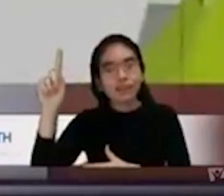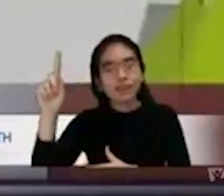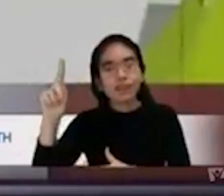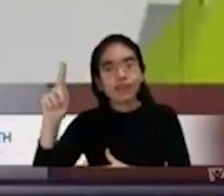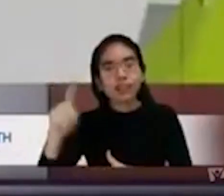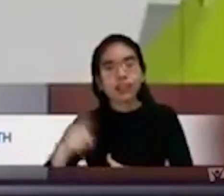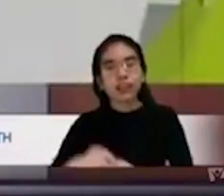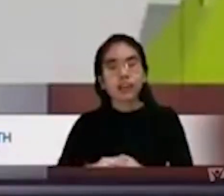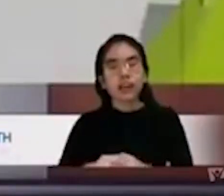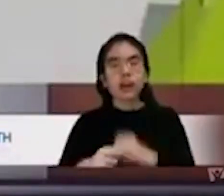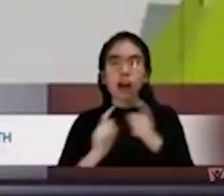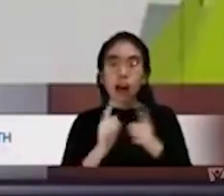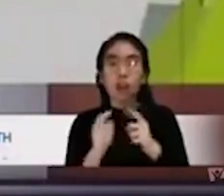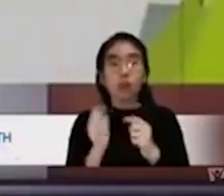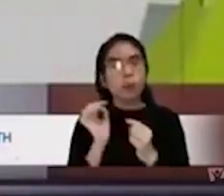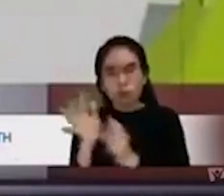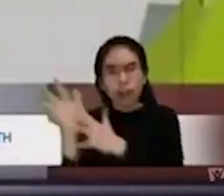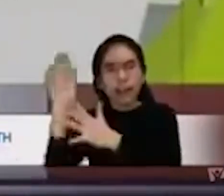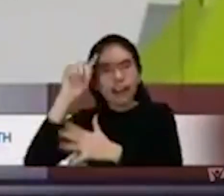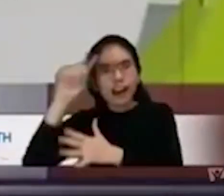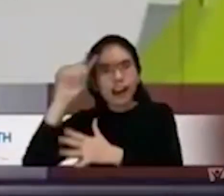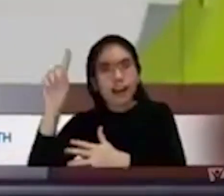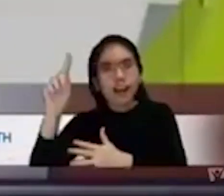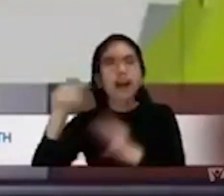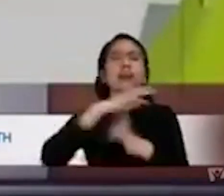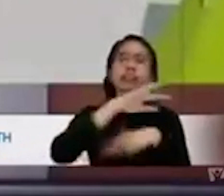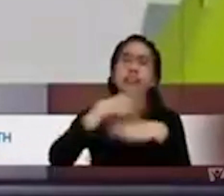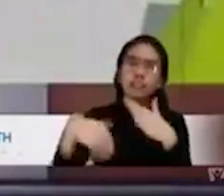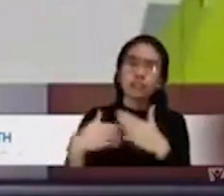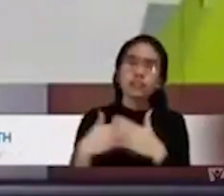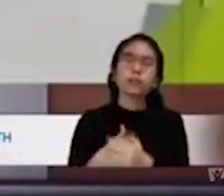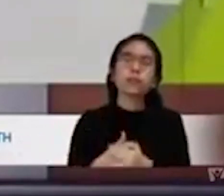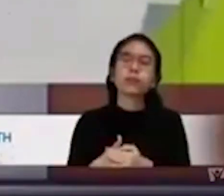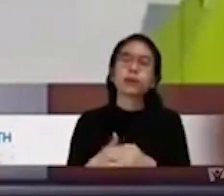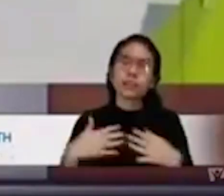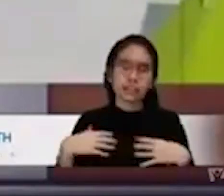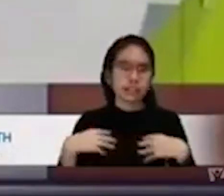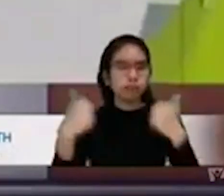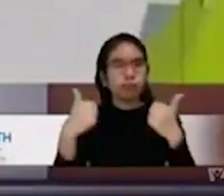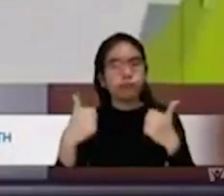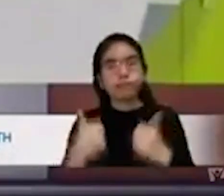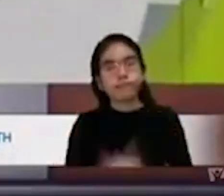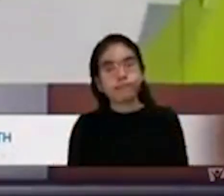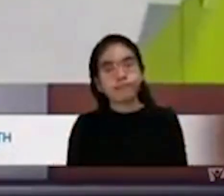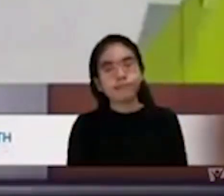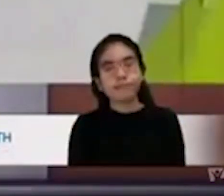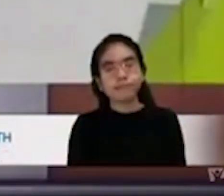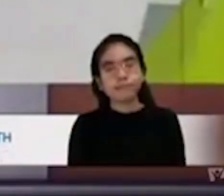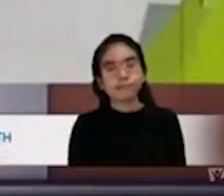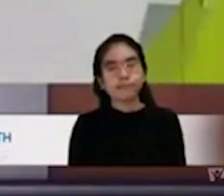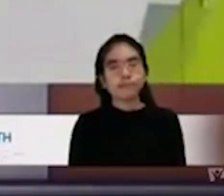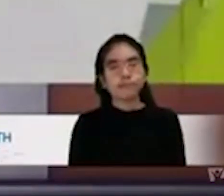ada adalah untuk memuliakan Allah. Kita percaya dengan semua para pekerja, para dokter, perawat,